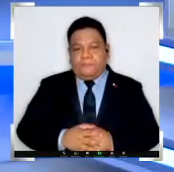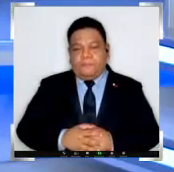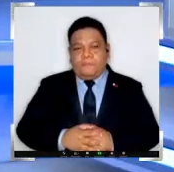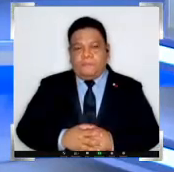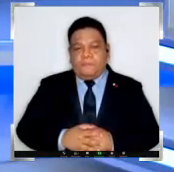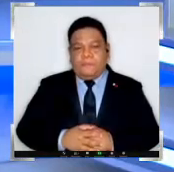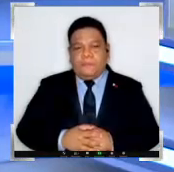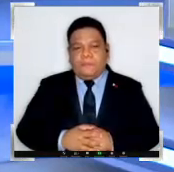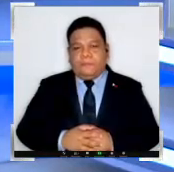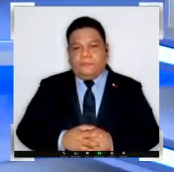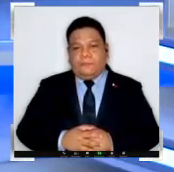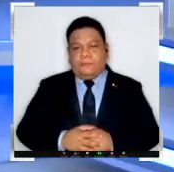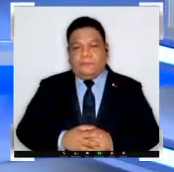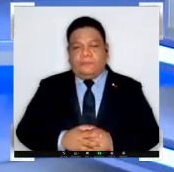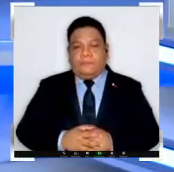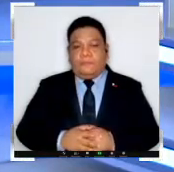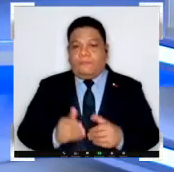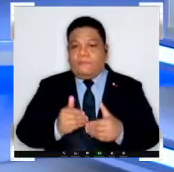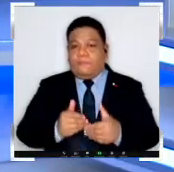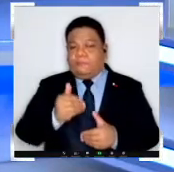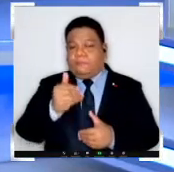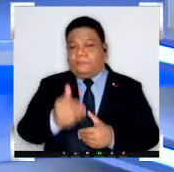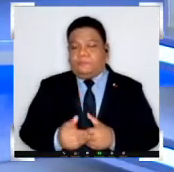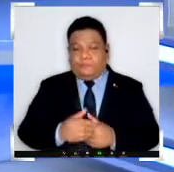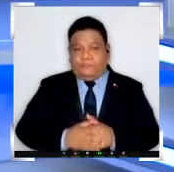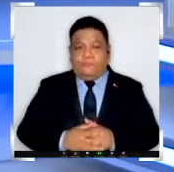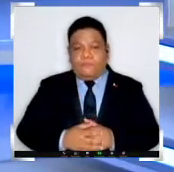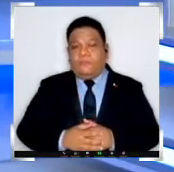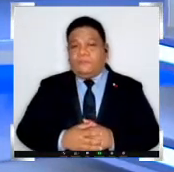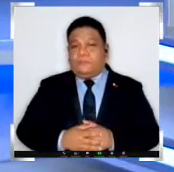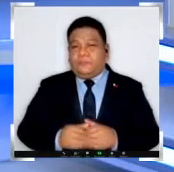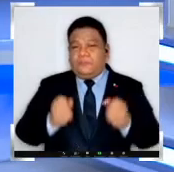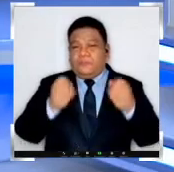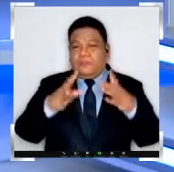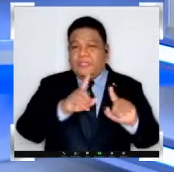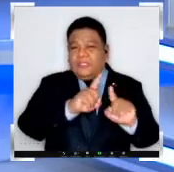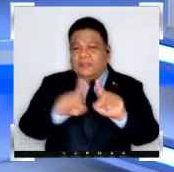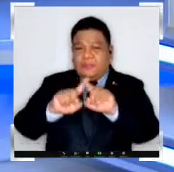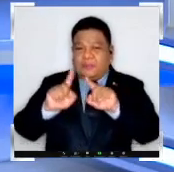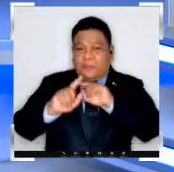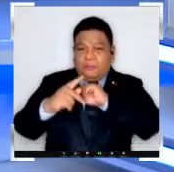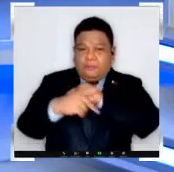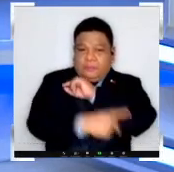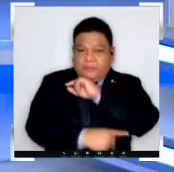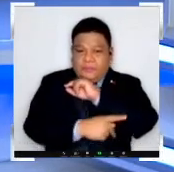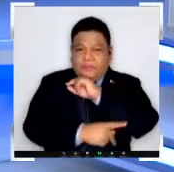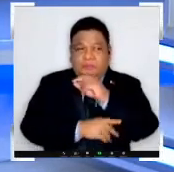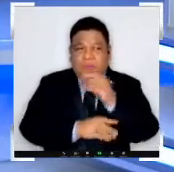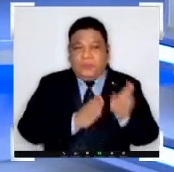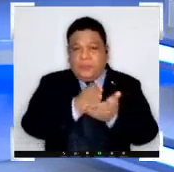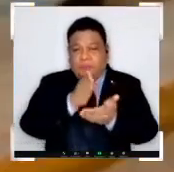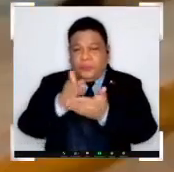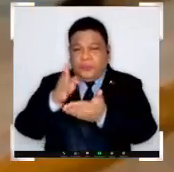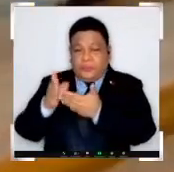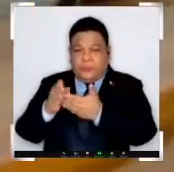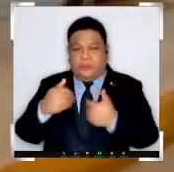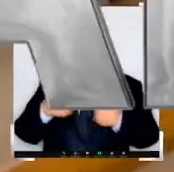Mas marami ang mga biyaheng probinsya ngayong taon para sa Undas kumpara noong isang taon. Saksi, si Corinne Katibayan.